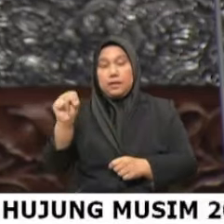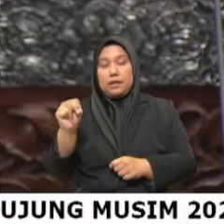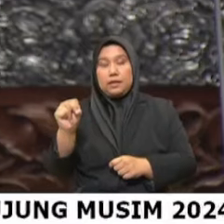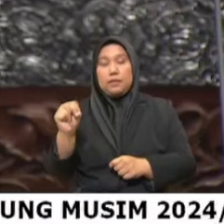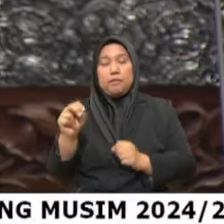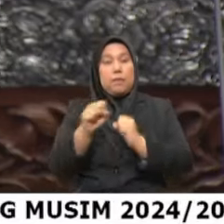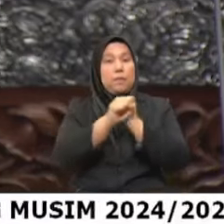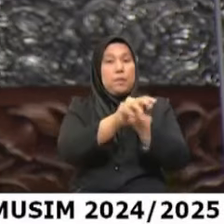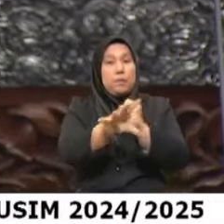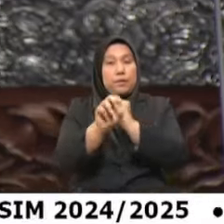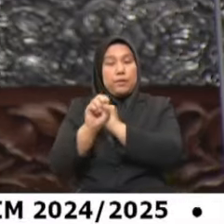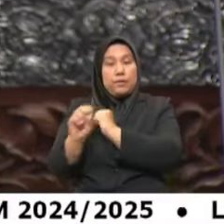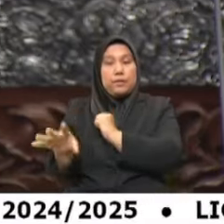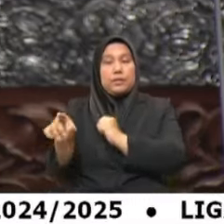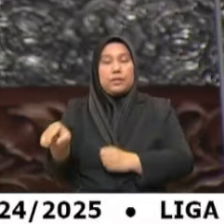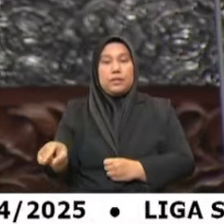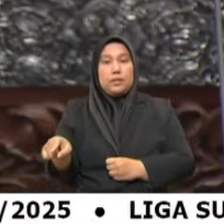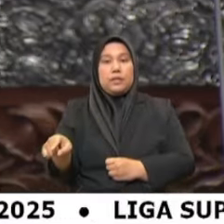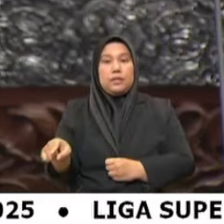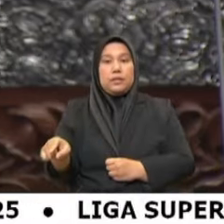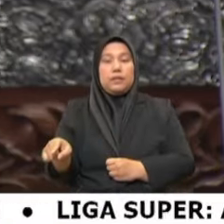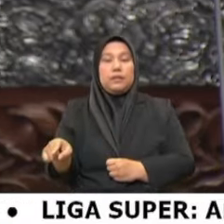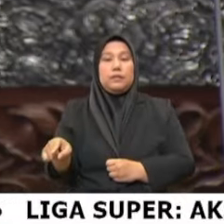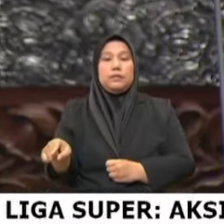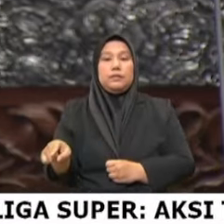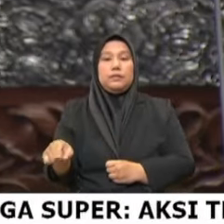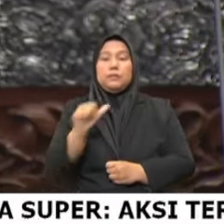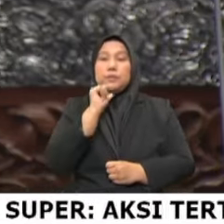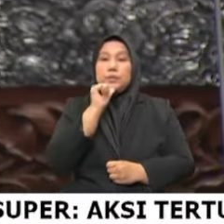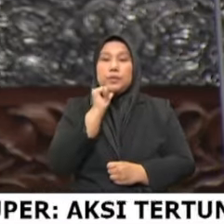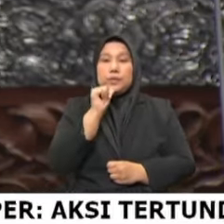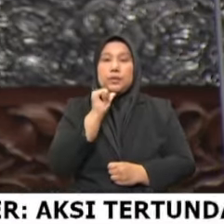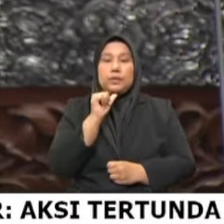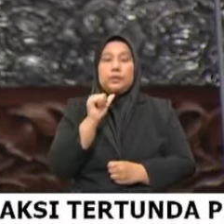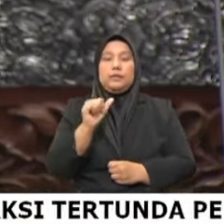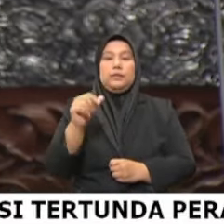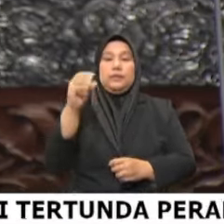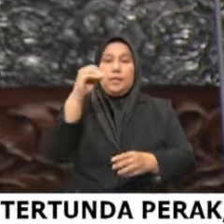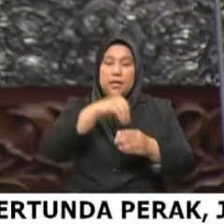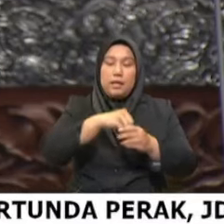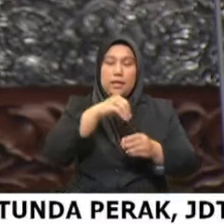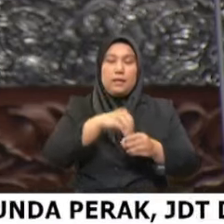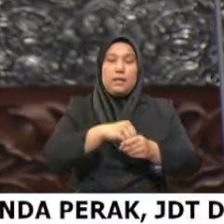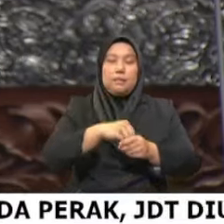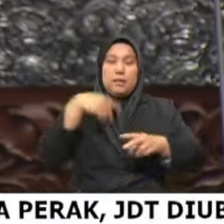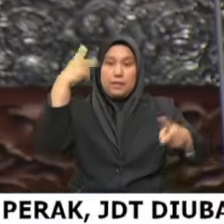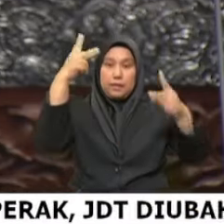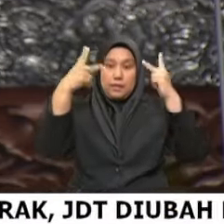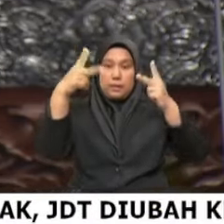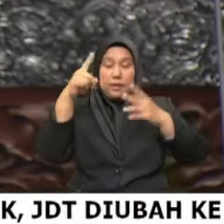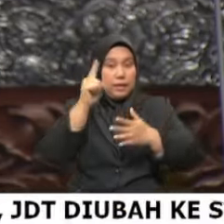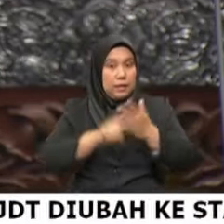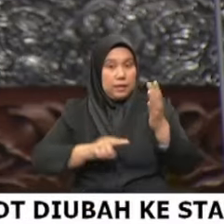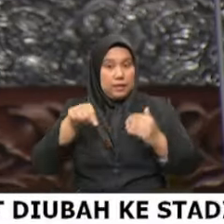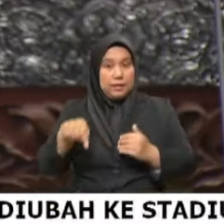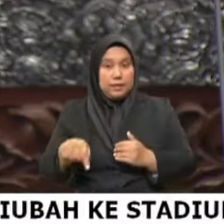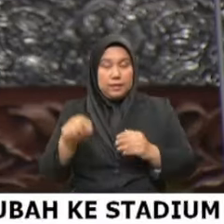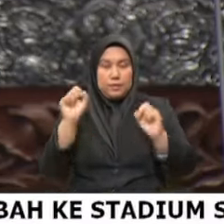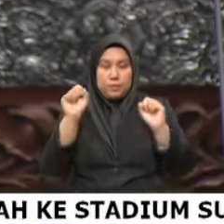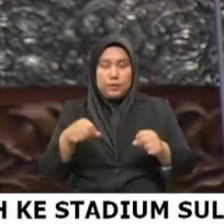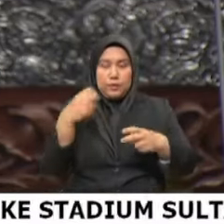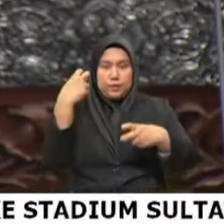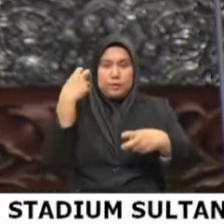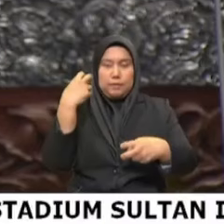mempromosikan dengan izin yang Puan Speaker, outbound tourism dan bukan lagi inbound tourism. Jadi apakah, soalan saya, apakah ini akan